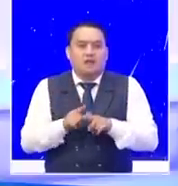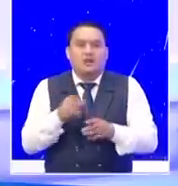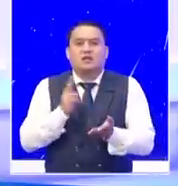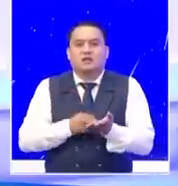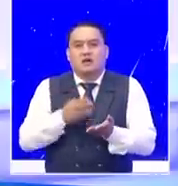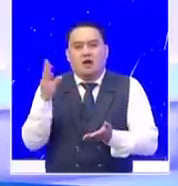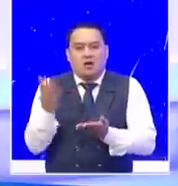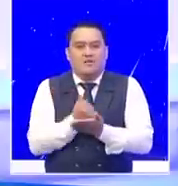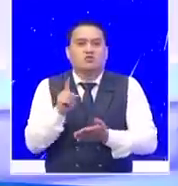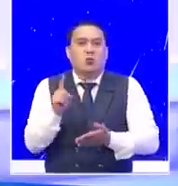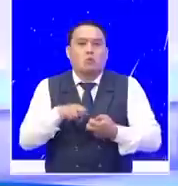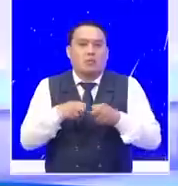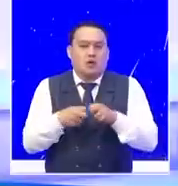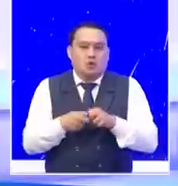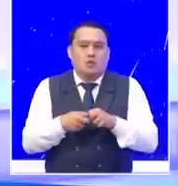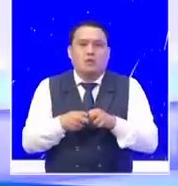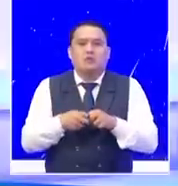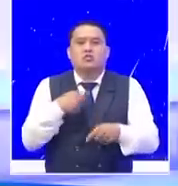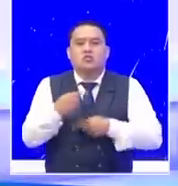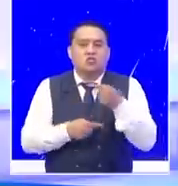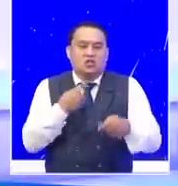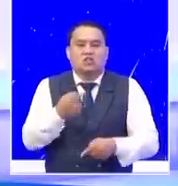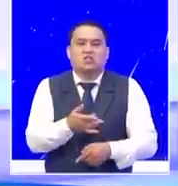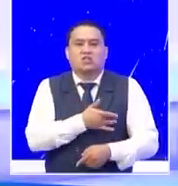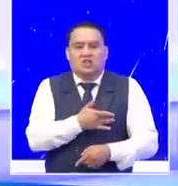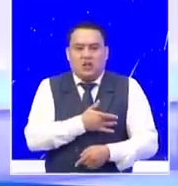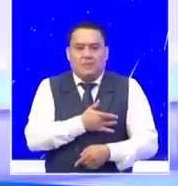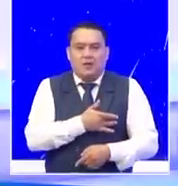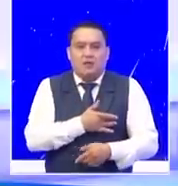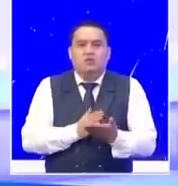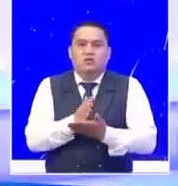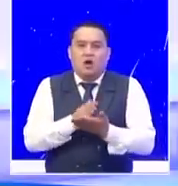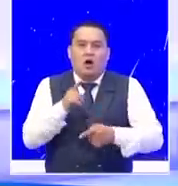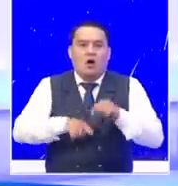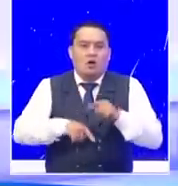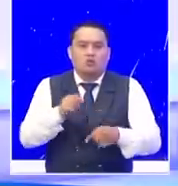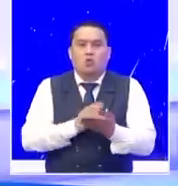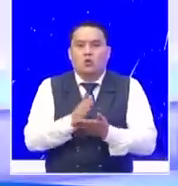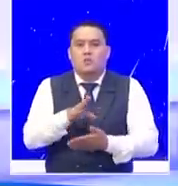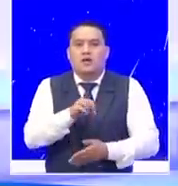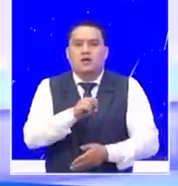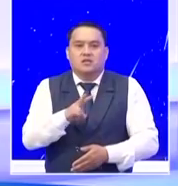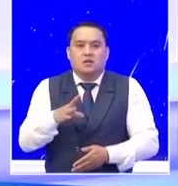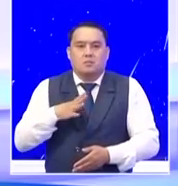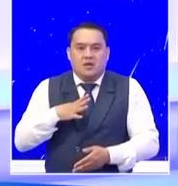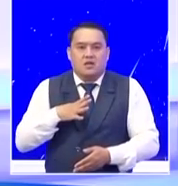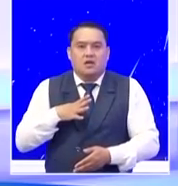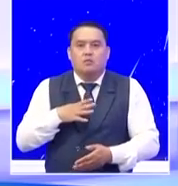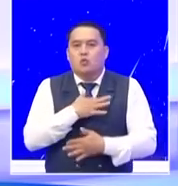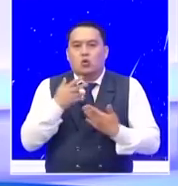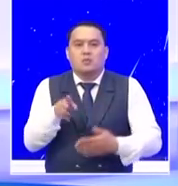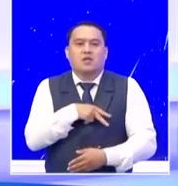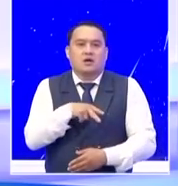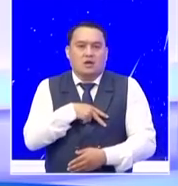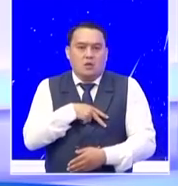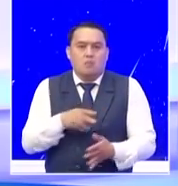кто догадывался, что их проблемы он пропускал через свое сердце. За заслуги в отечественной журналистике Бейсен Курамбек был отмечен многими